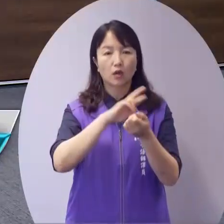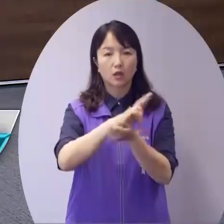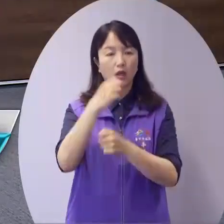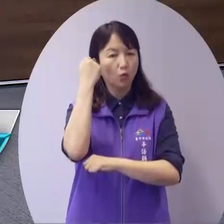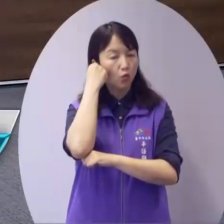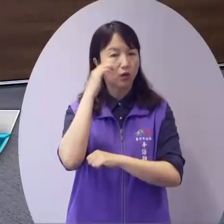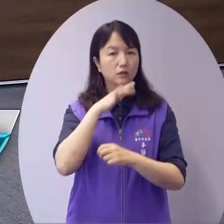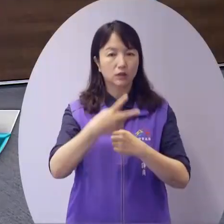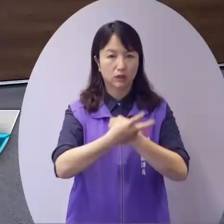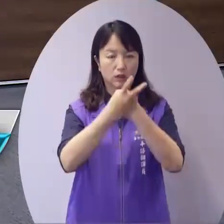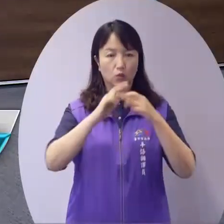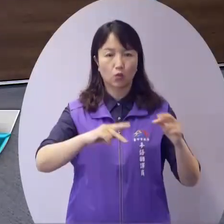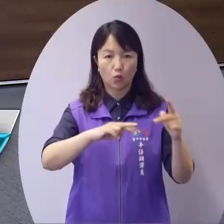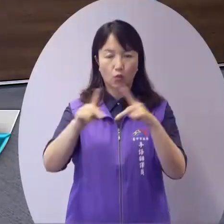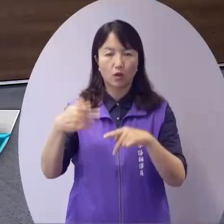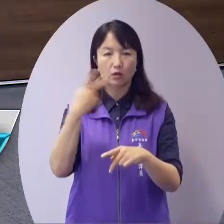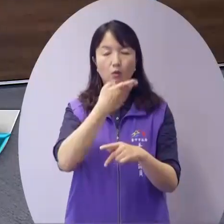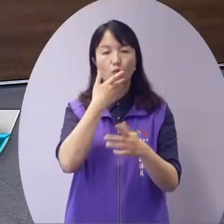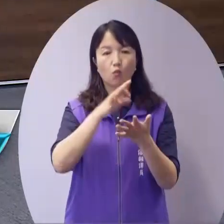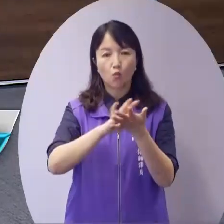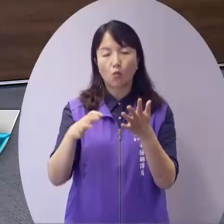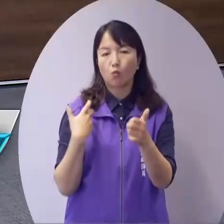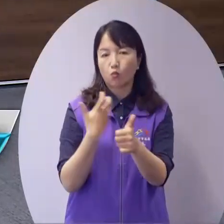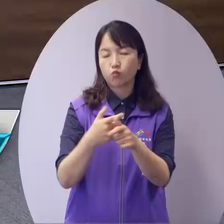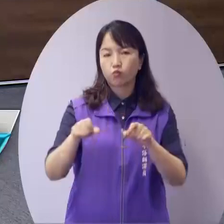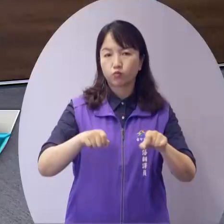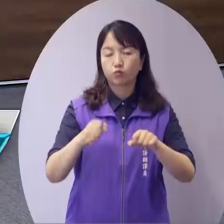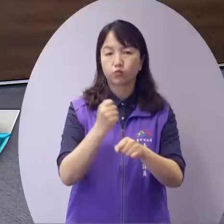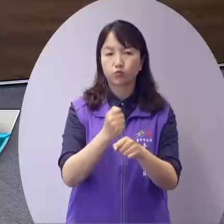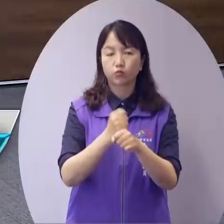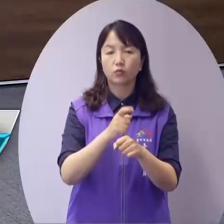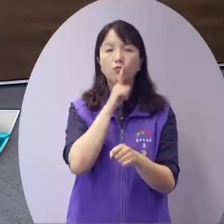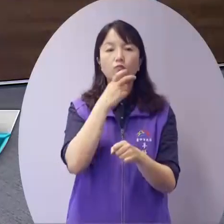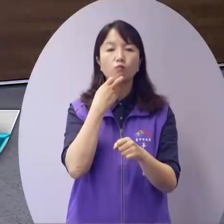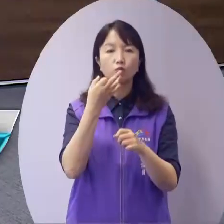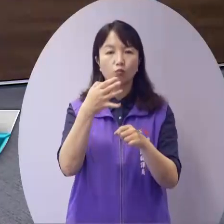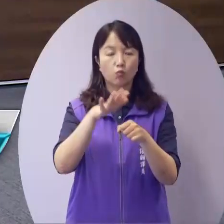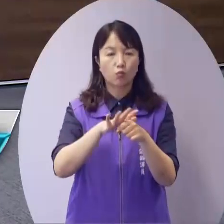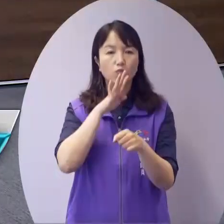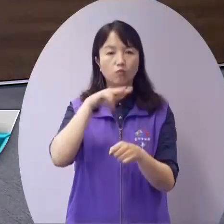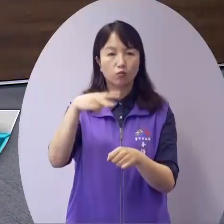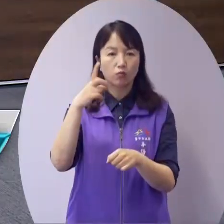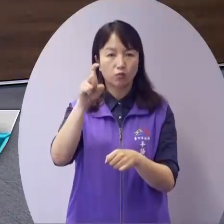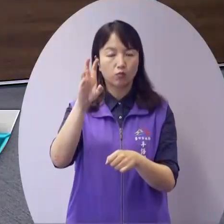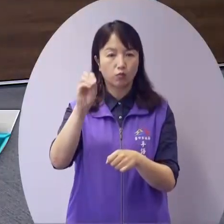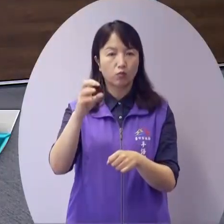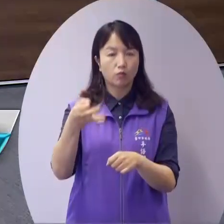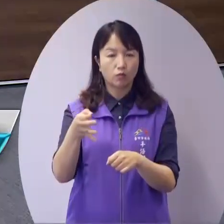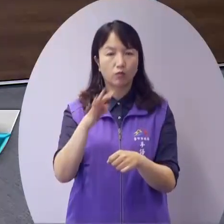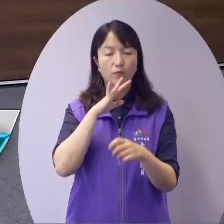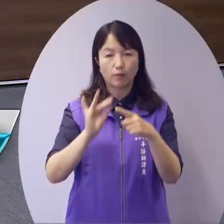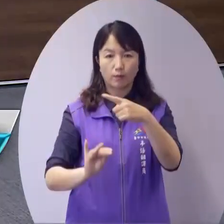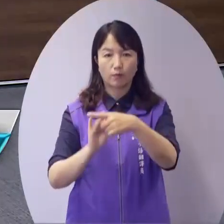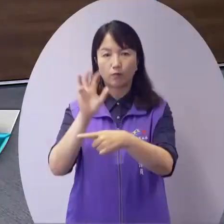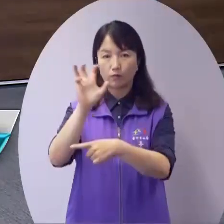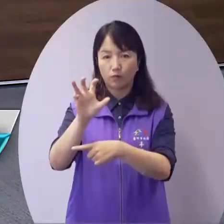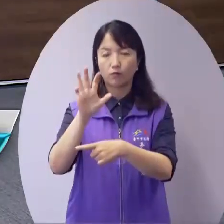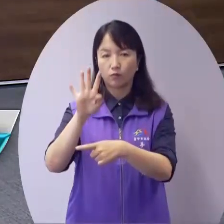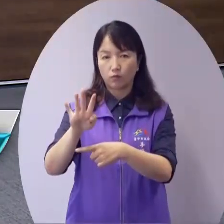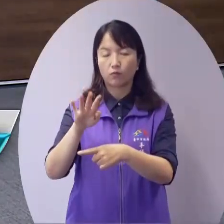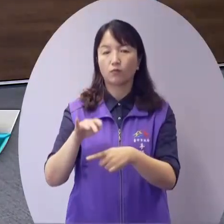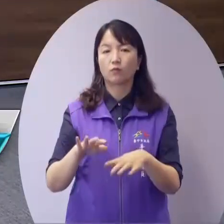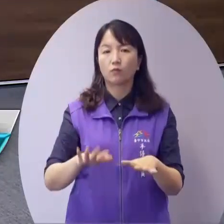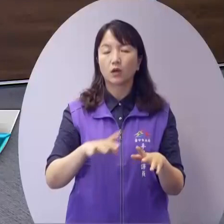二期修复暨再利用委托规划设计案，其中中央补助款210万元，比例